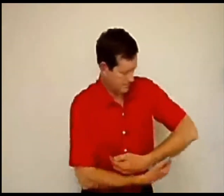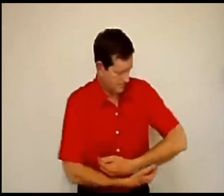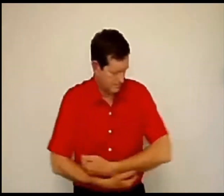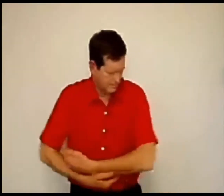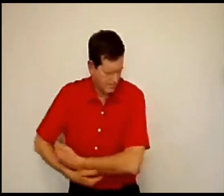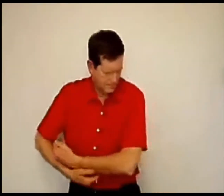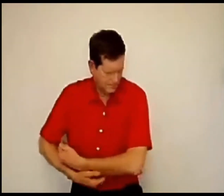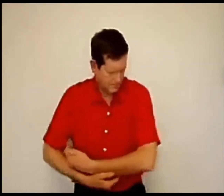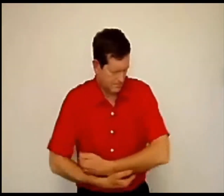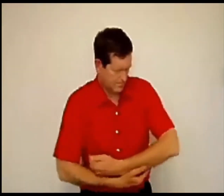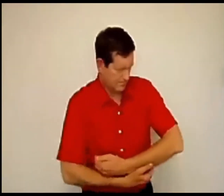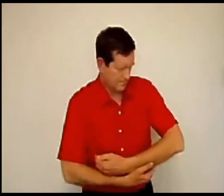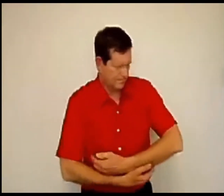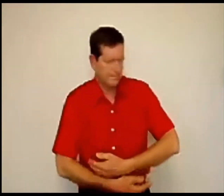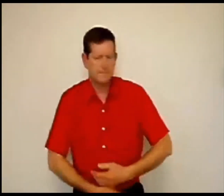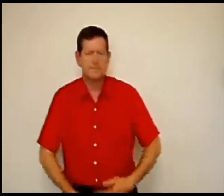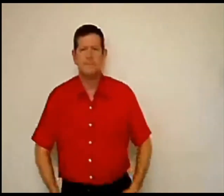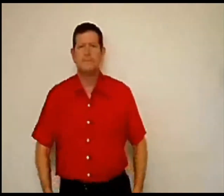S'occuper de.